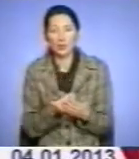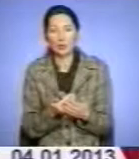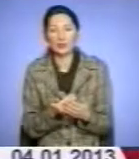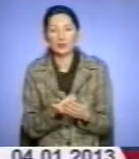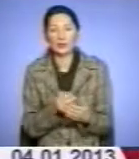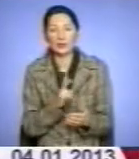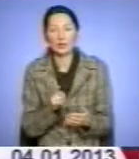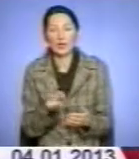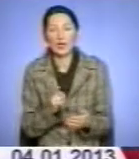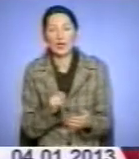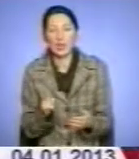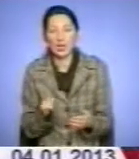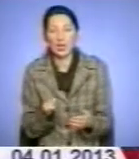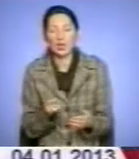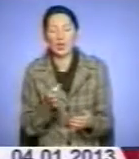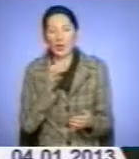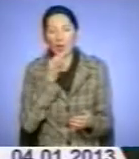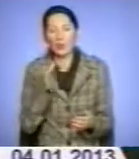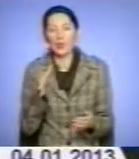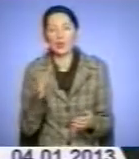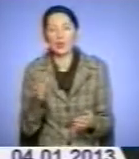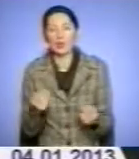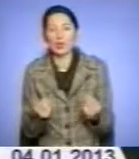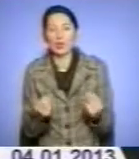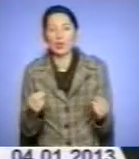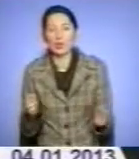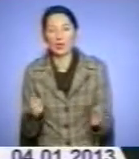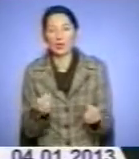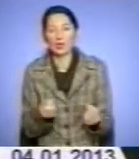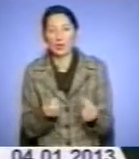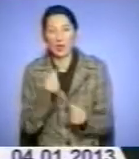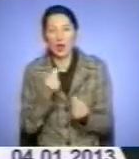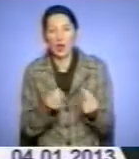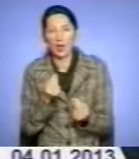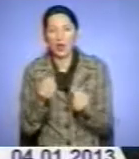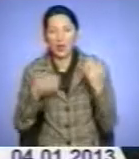Який найпопулярніший атракціон цього року для дітей? Салюти. Салюти